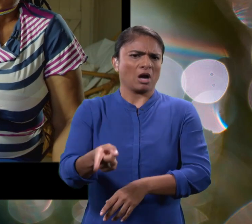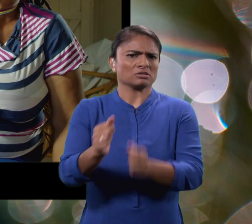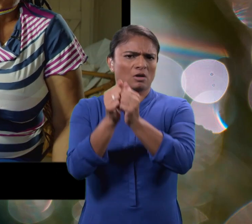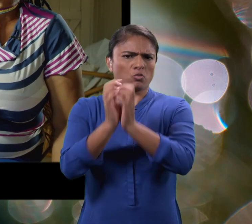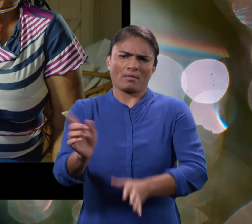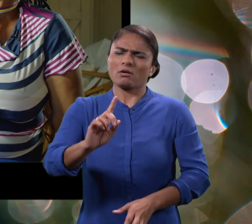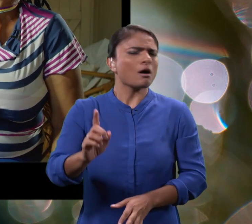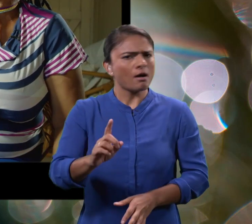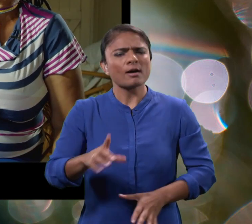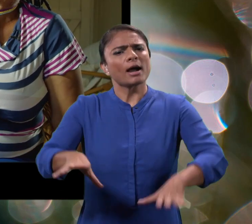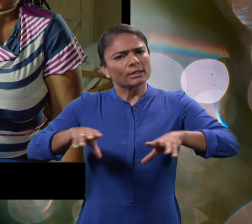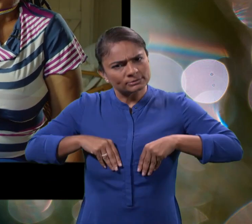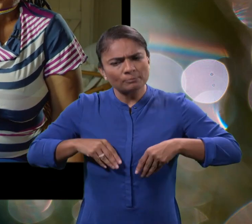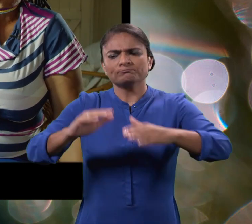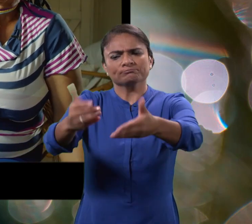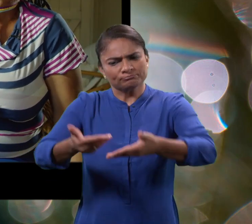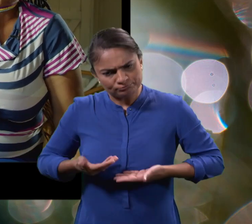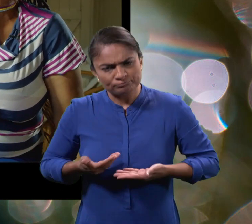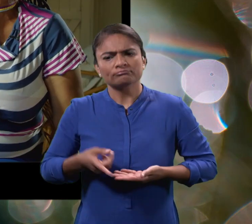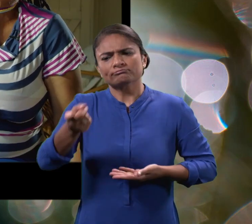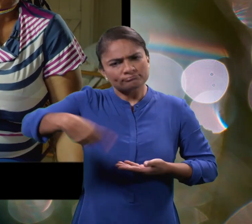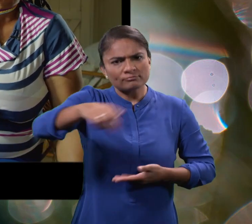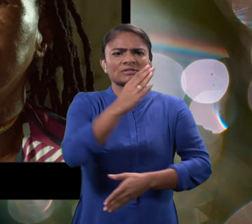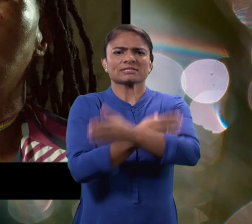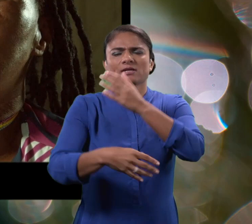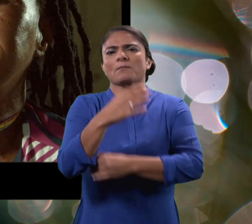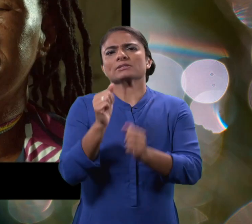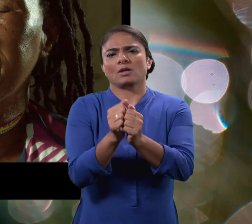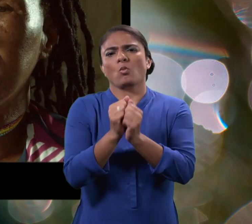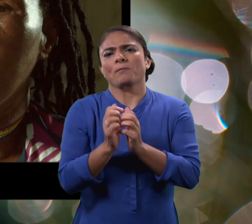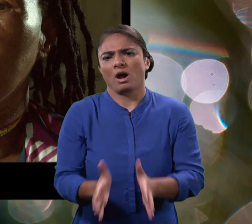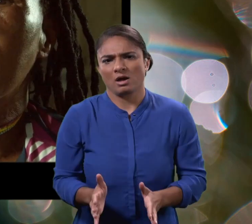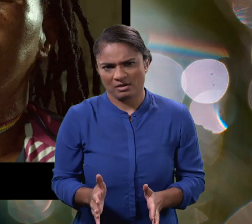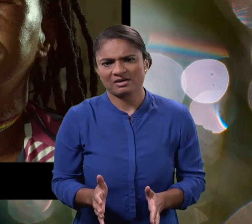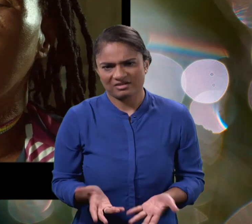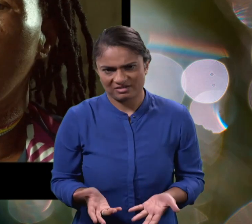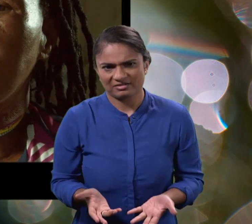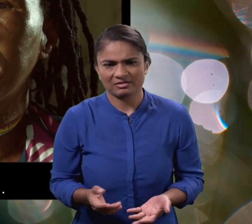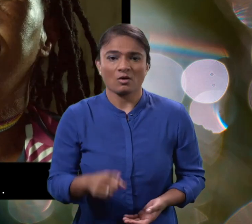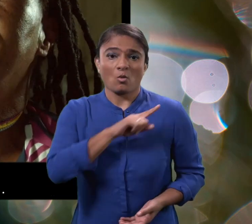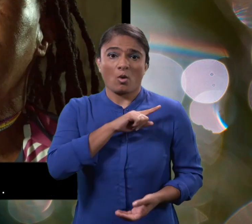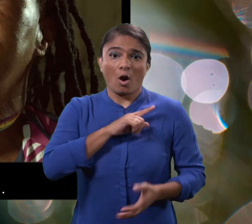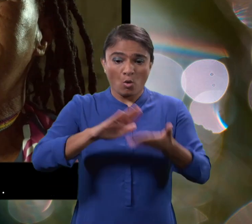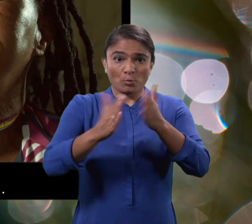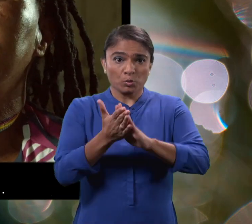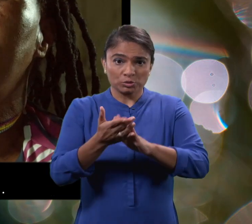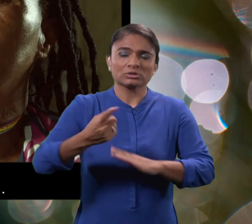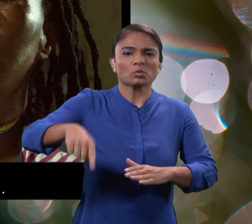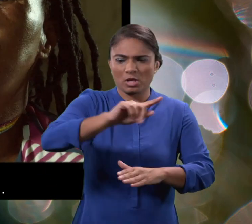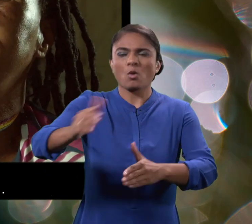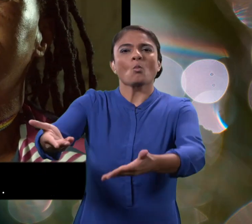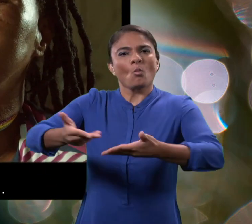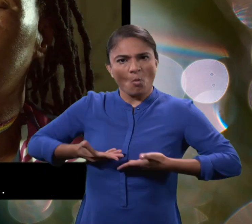nto, masibamkeleni bangelaa hlobo balilo, bakhubazekile bangosangoma masibamkeleni thina